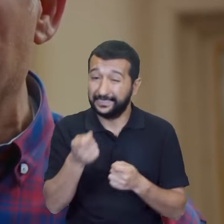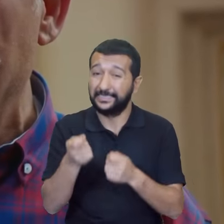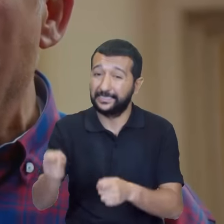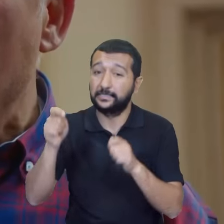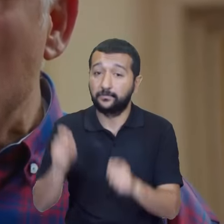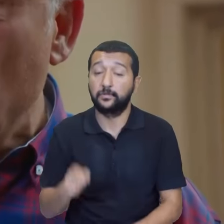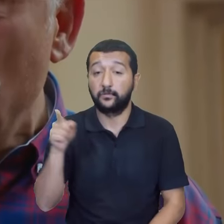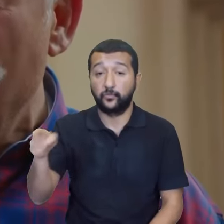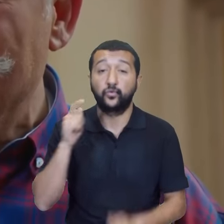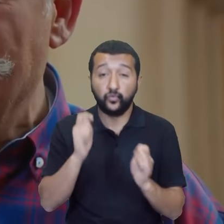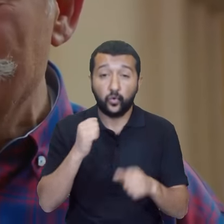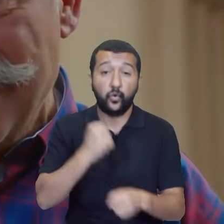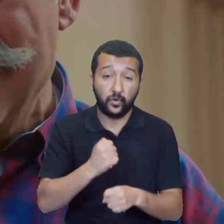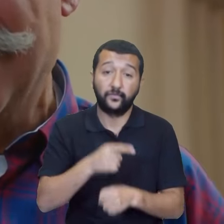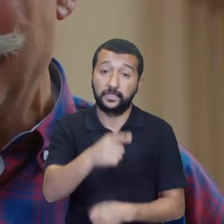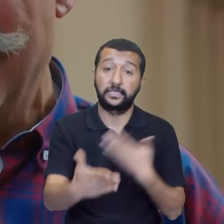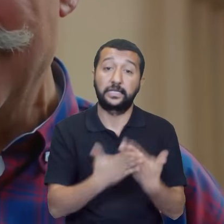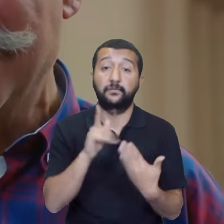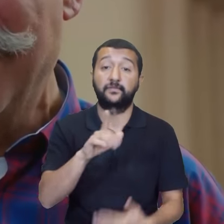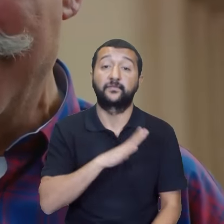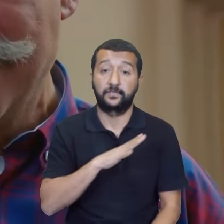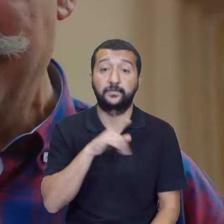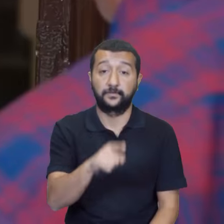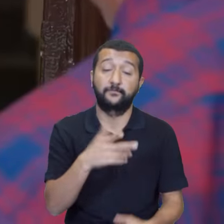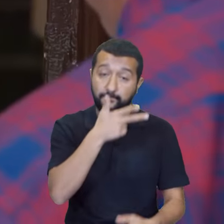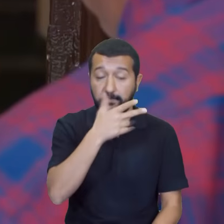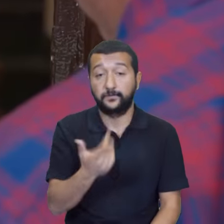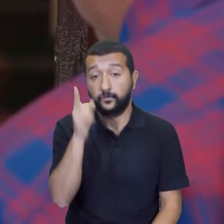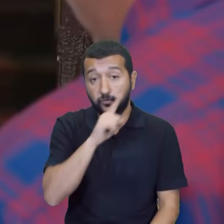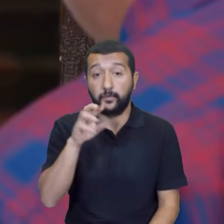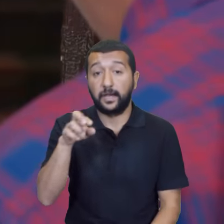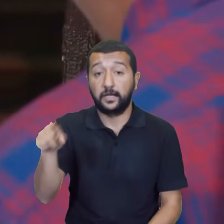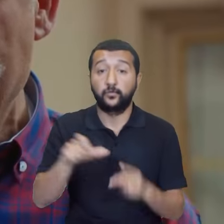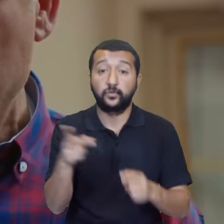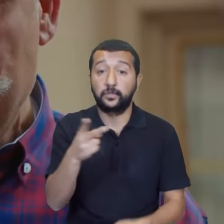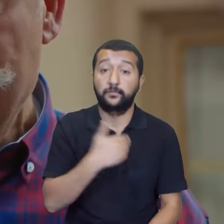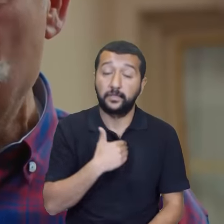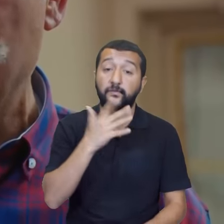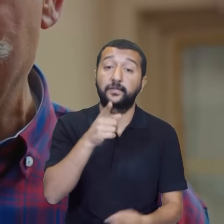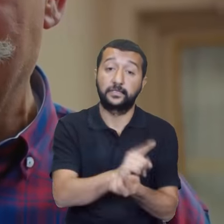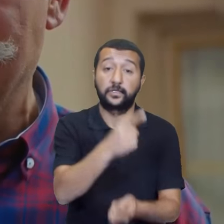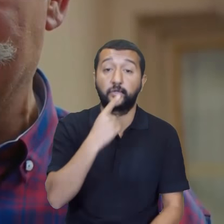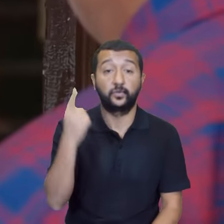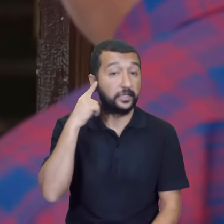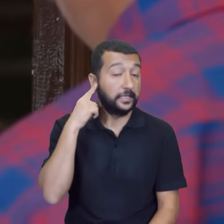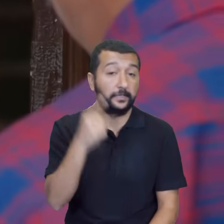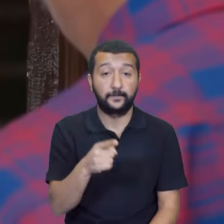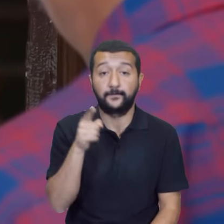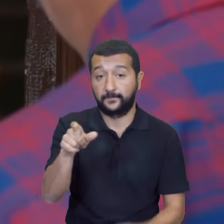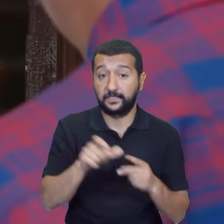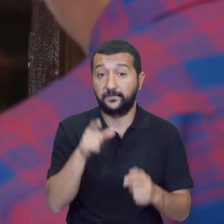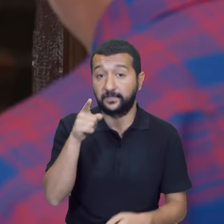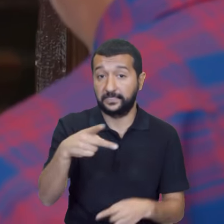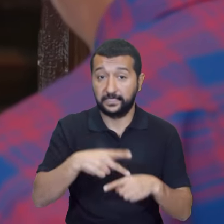edelim onları. Ama bu zorlu görevde senin yardımına ihtiyacım var maalesef. Çünkü Perran ve Şükriye benden çok senin sözünü dinlerler.